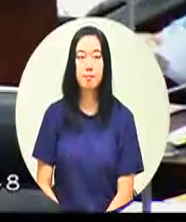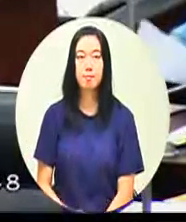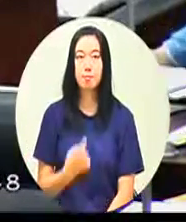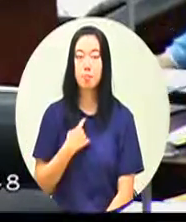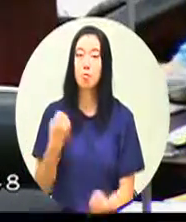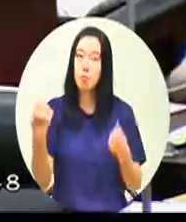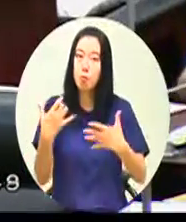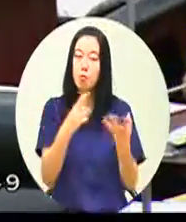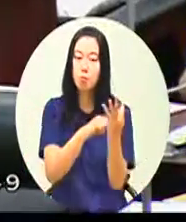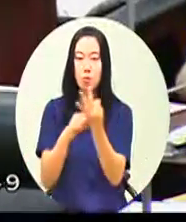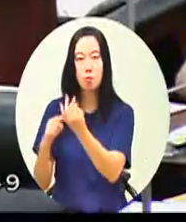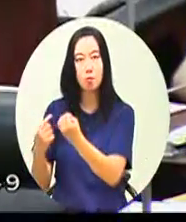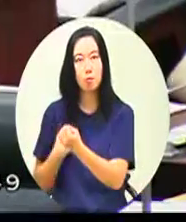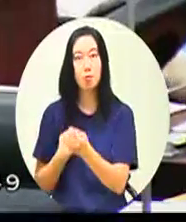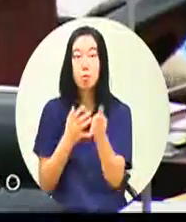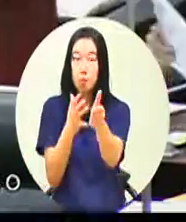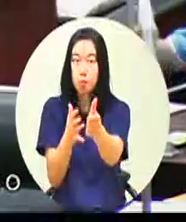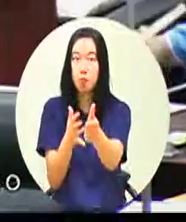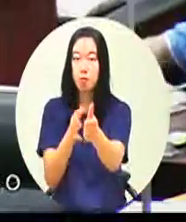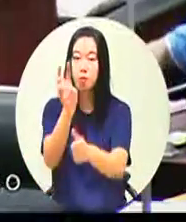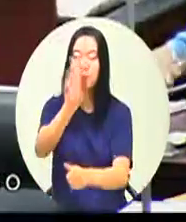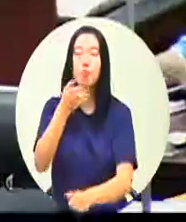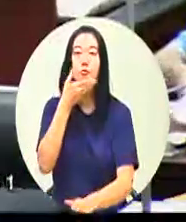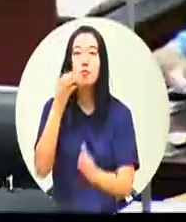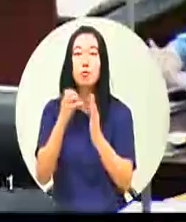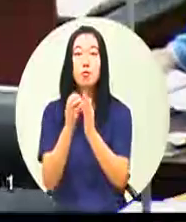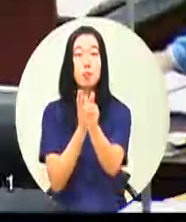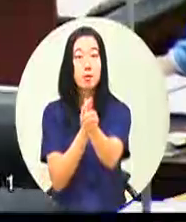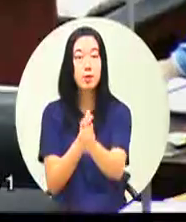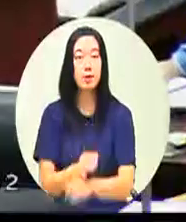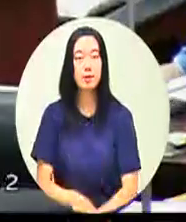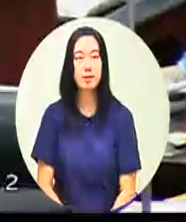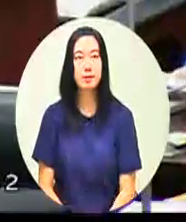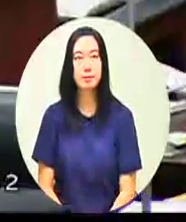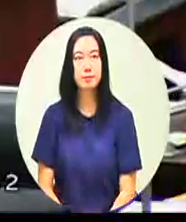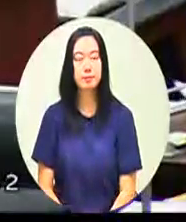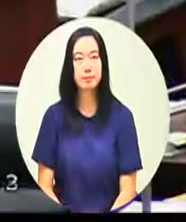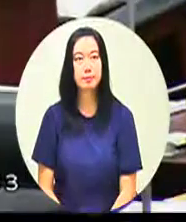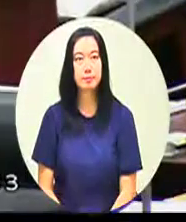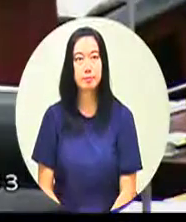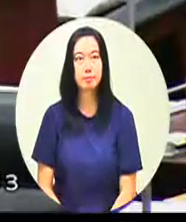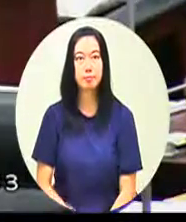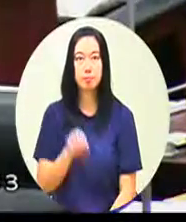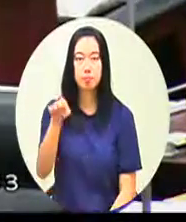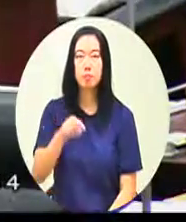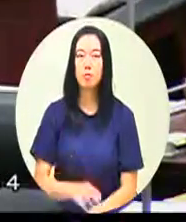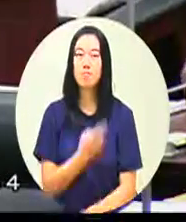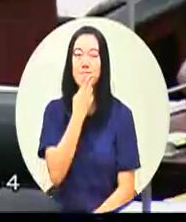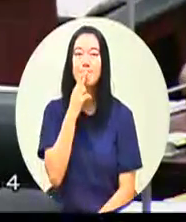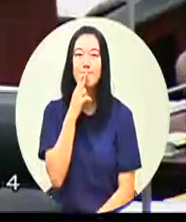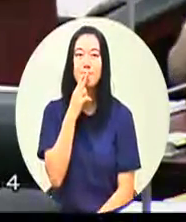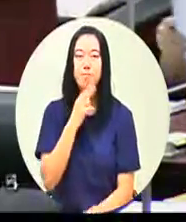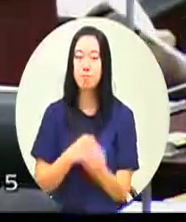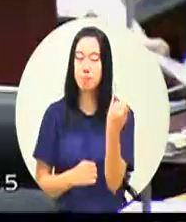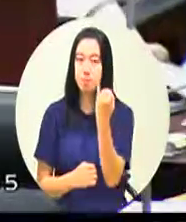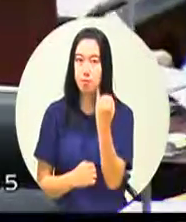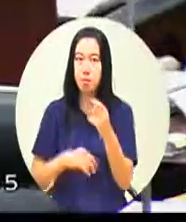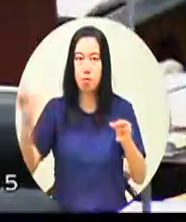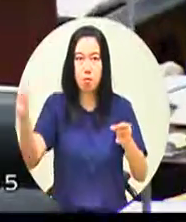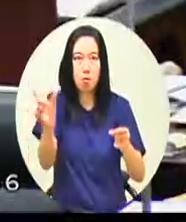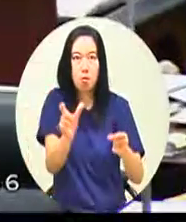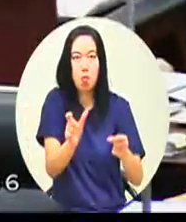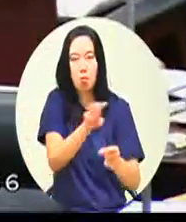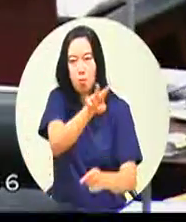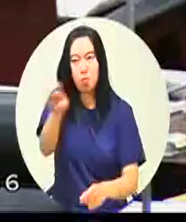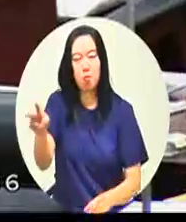哈，要来请教安水利局了哈。因为水利局熟悉这道面积的，大家熟悉真辛苦了。